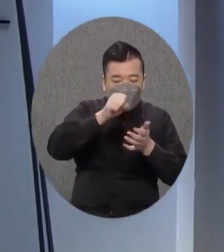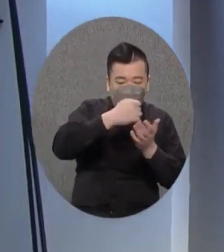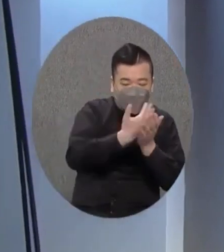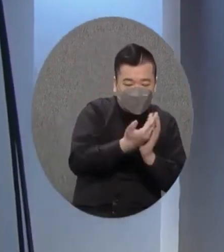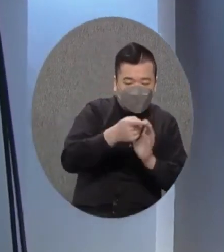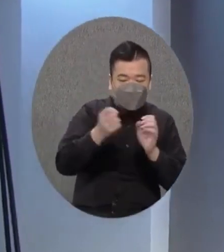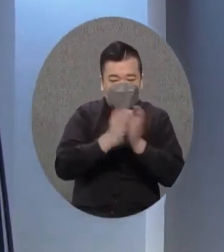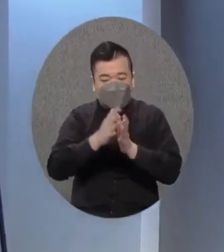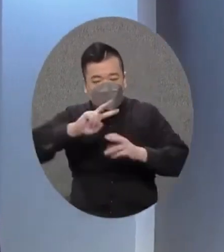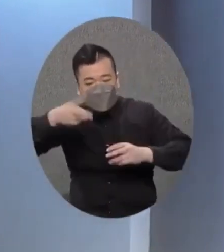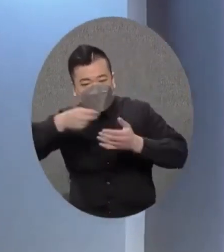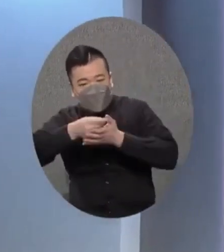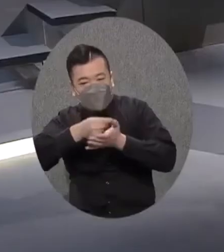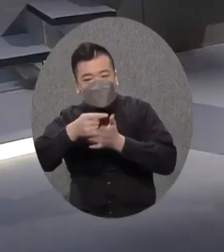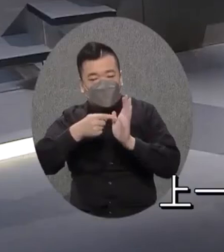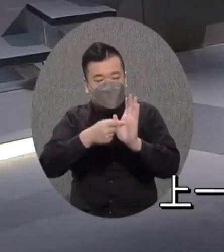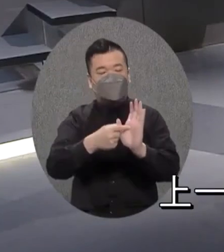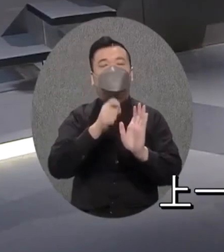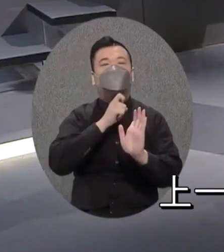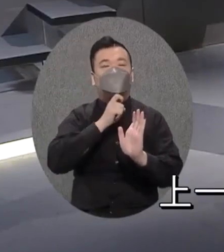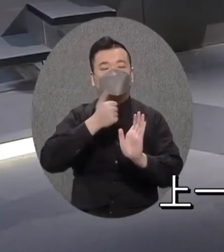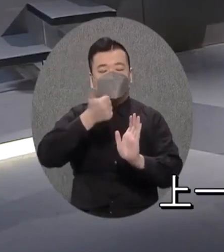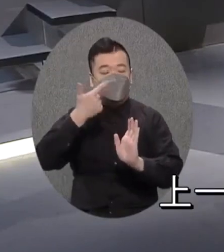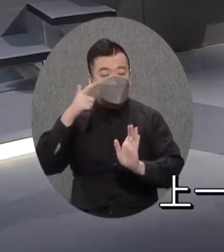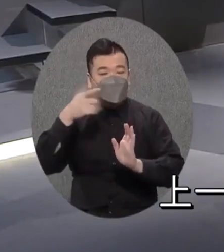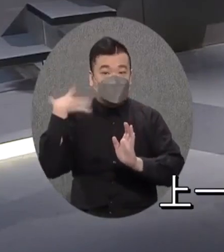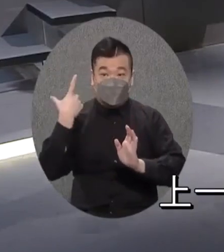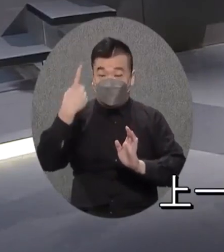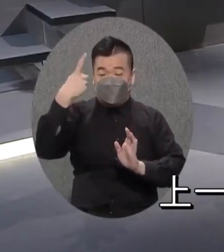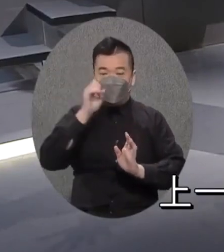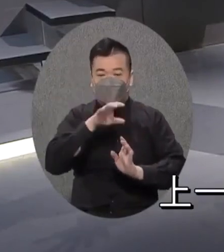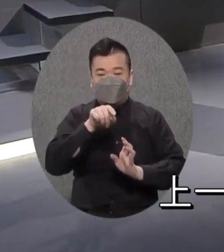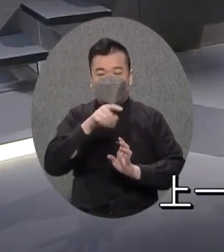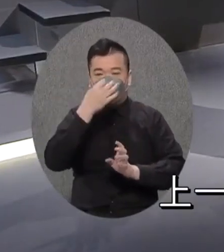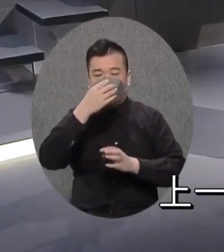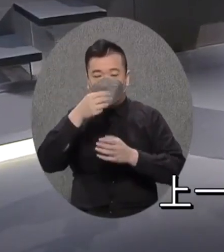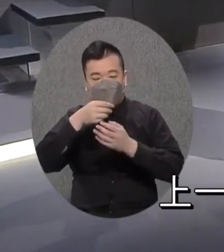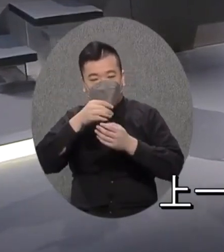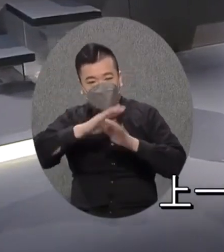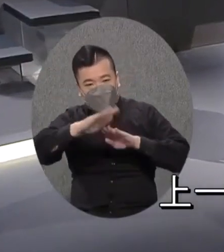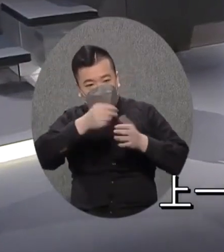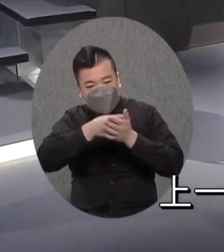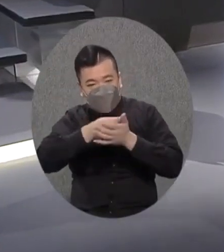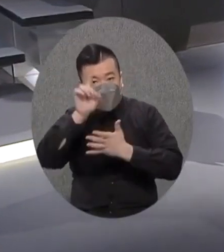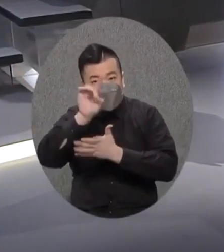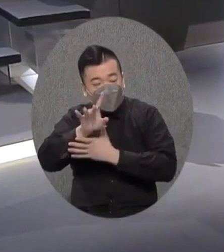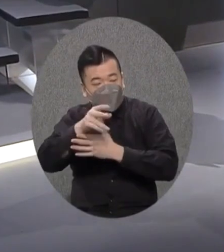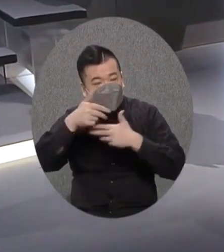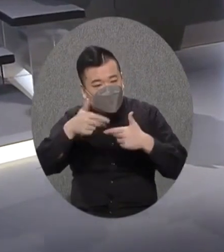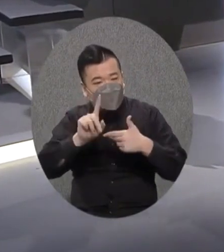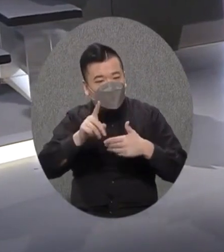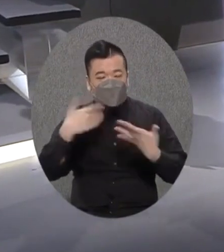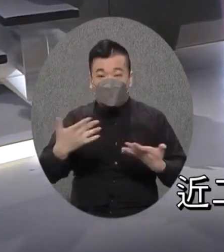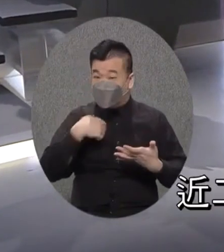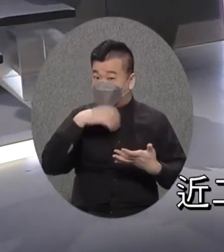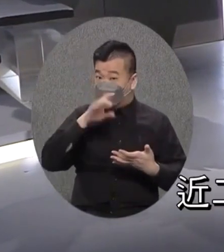不同视觉效果的作品。上一集呢，我们就讲到香港的版画艺术早期发展，今集不如